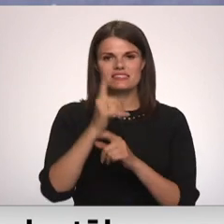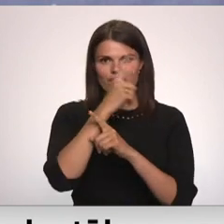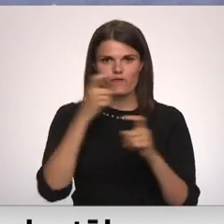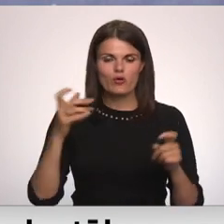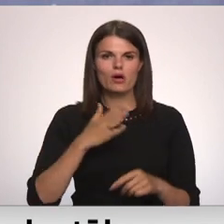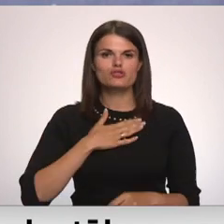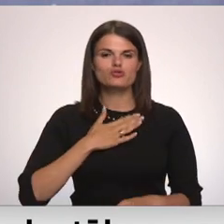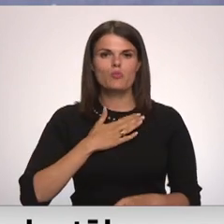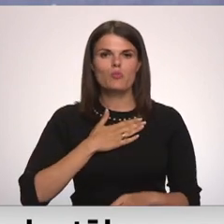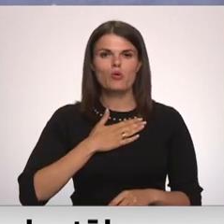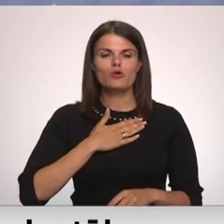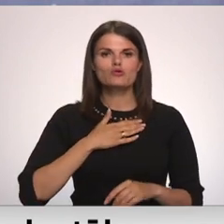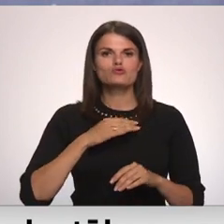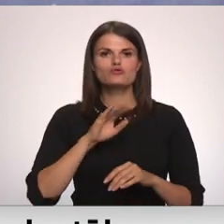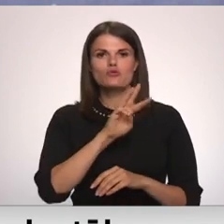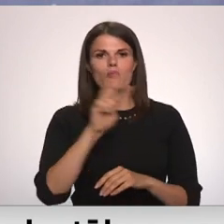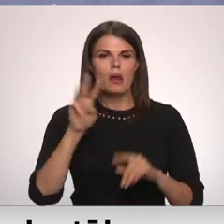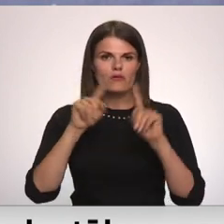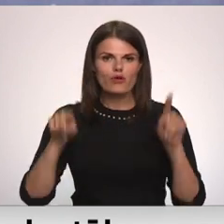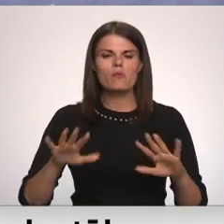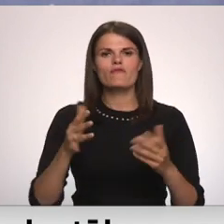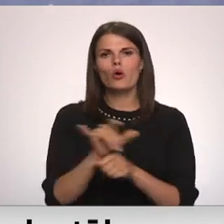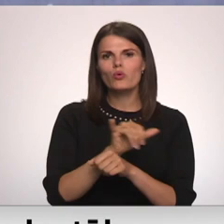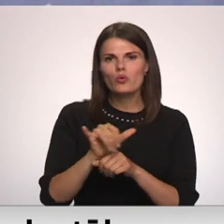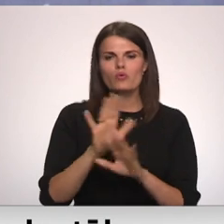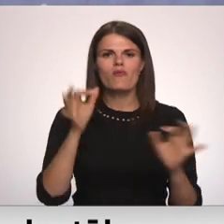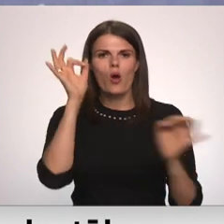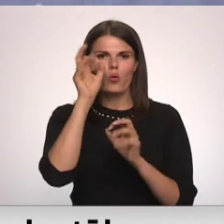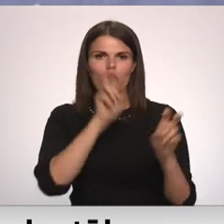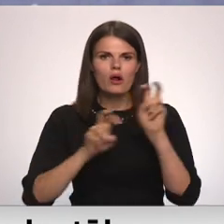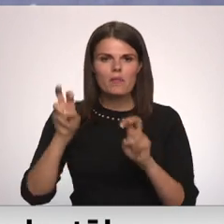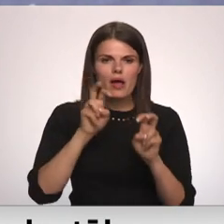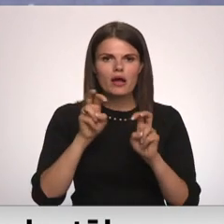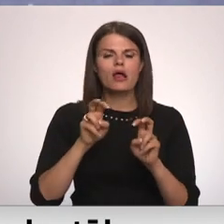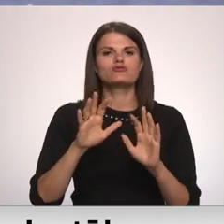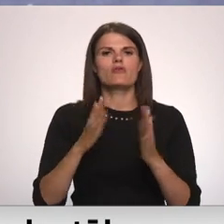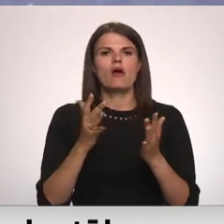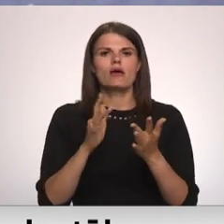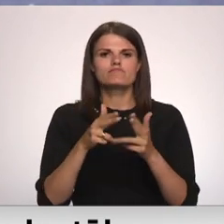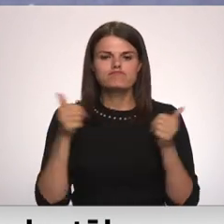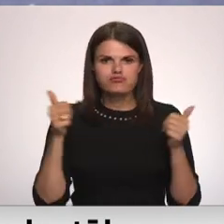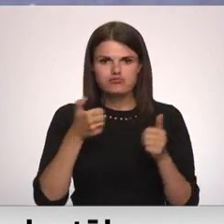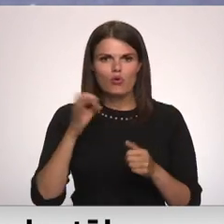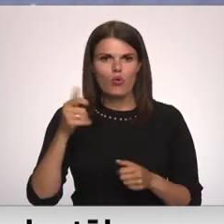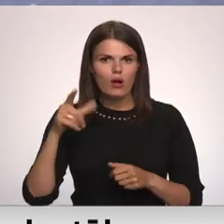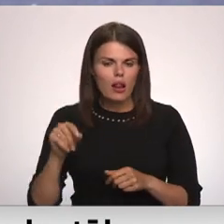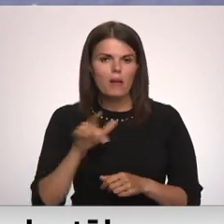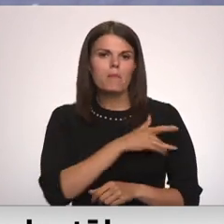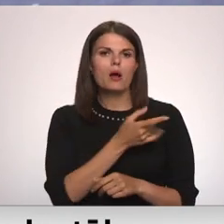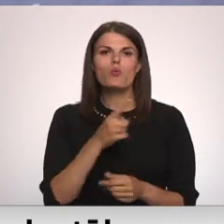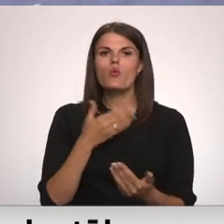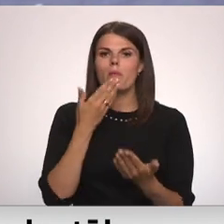mūsu platformā. Vai tas būtu YouTube, Google Search vai Google Play, pakalpojumos, kurus mēs piedāvājam,